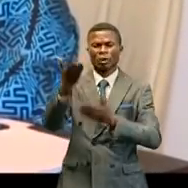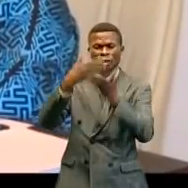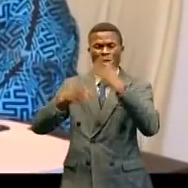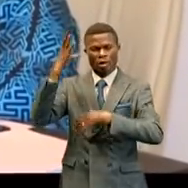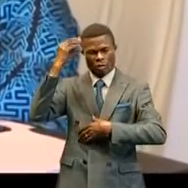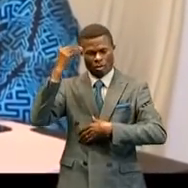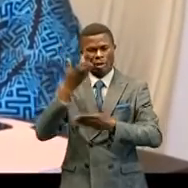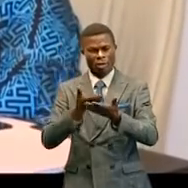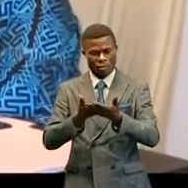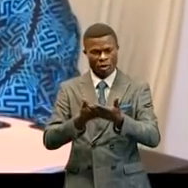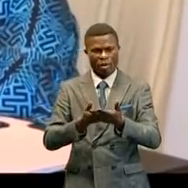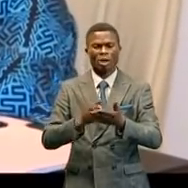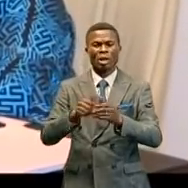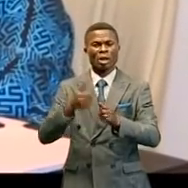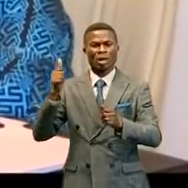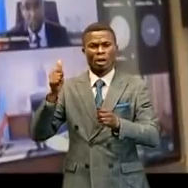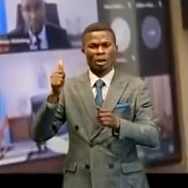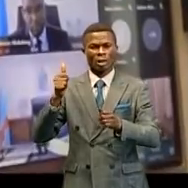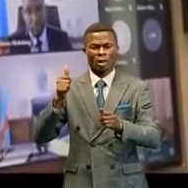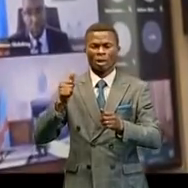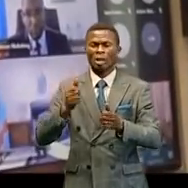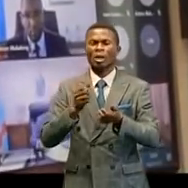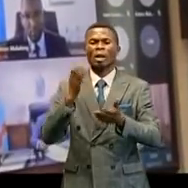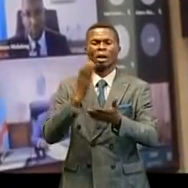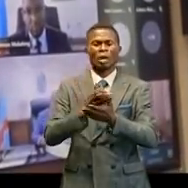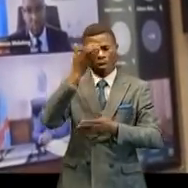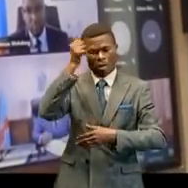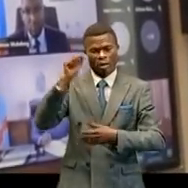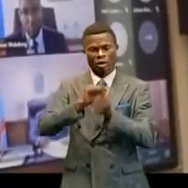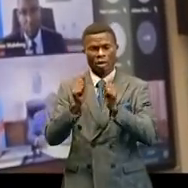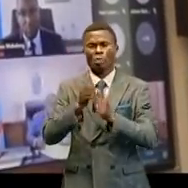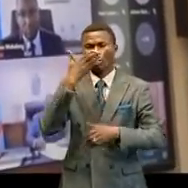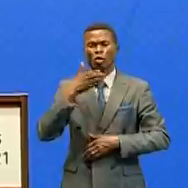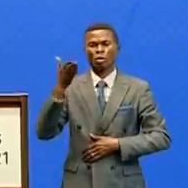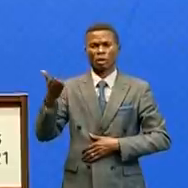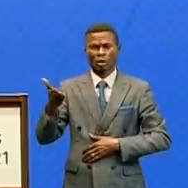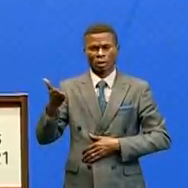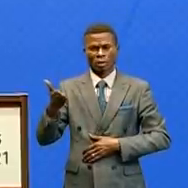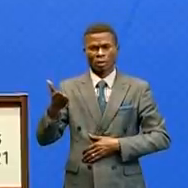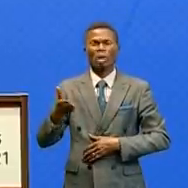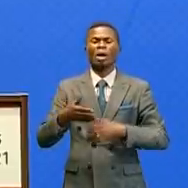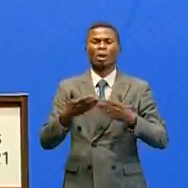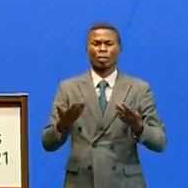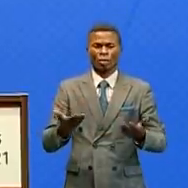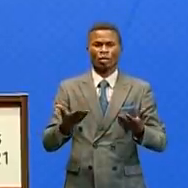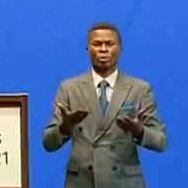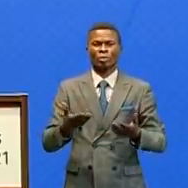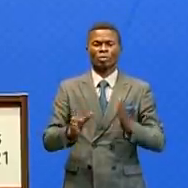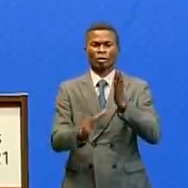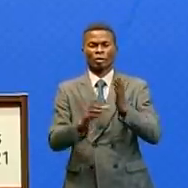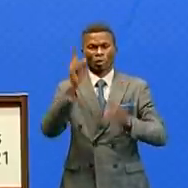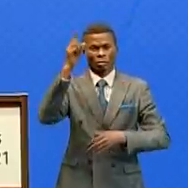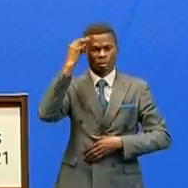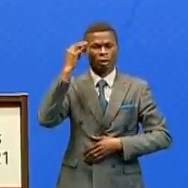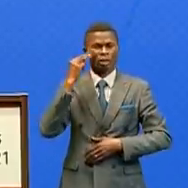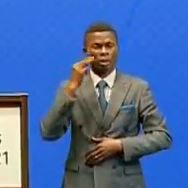qui étaient menés pour éviter de déclencher la grève dans les secteurs de médecins. Par ailleurs, le vice-premier